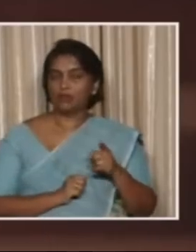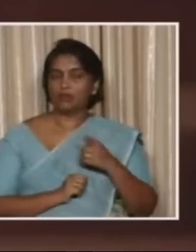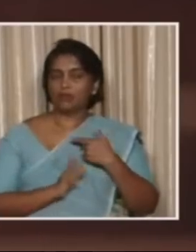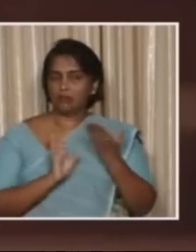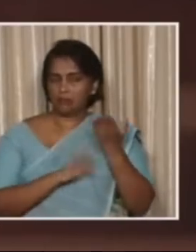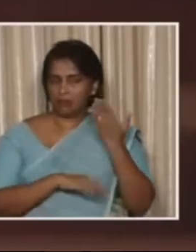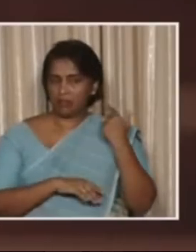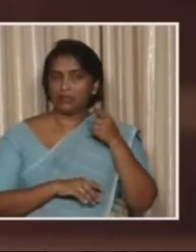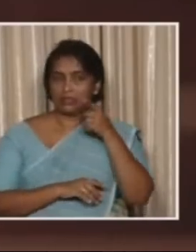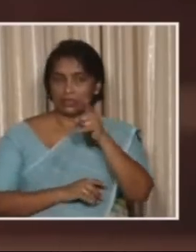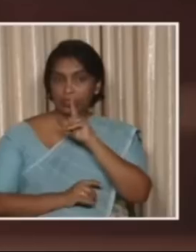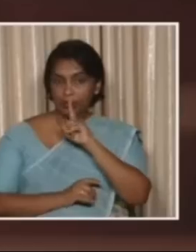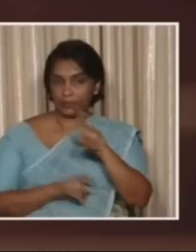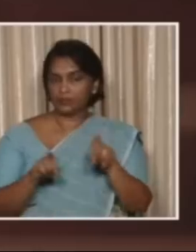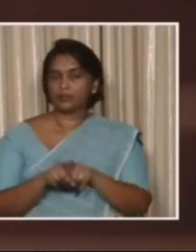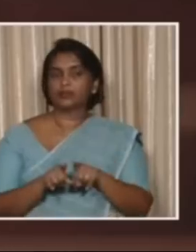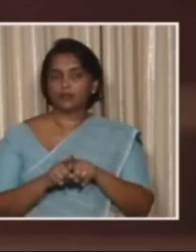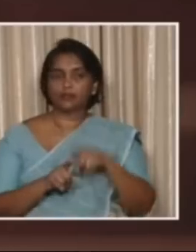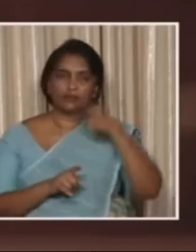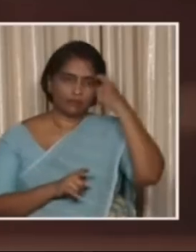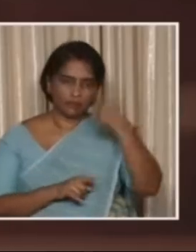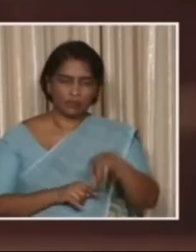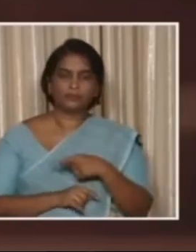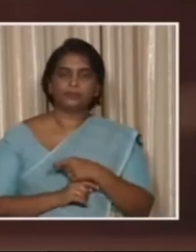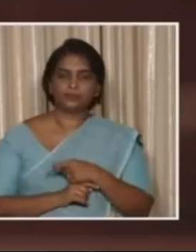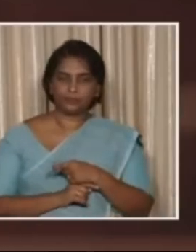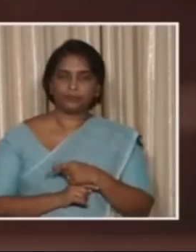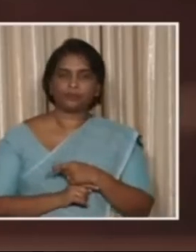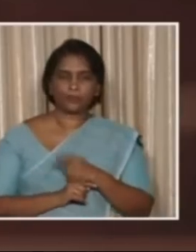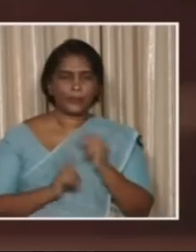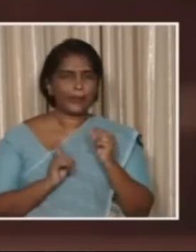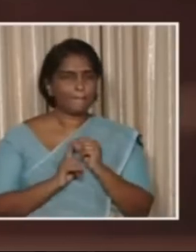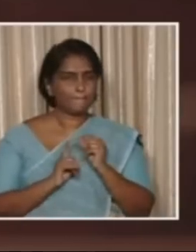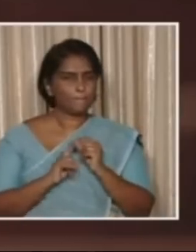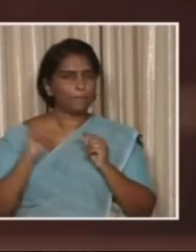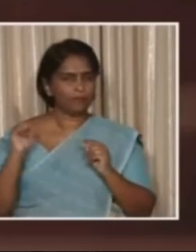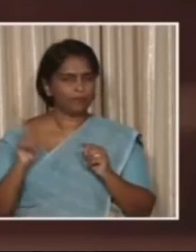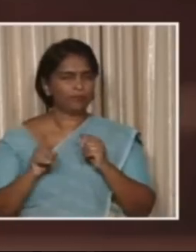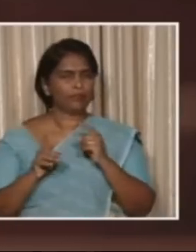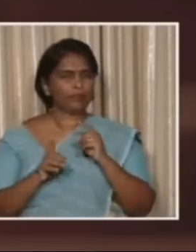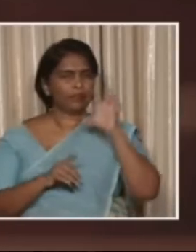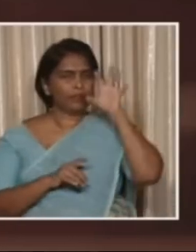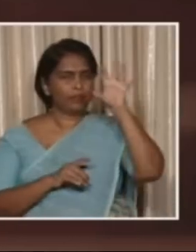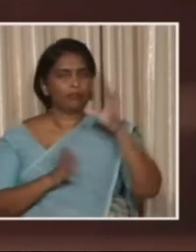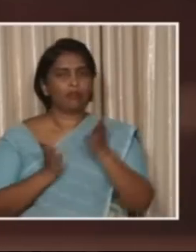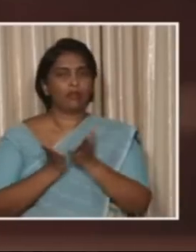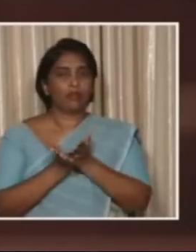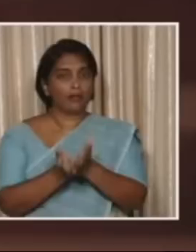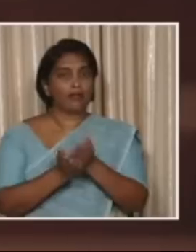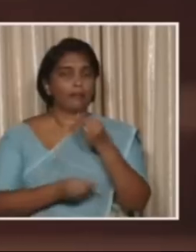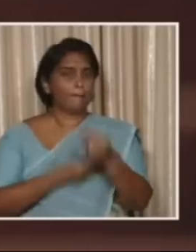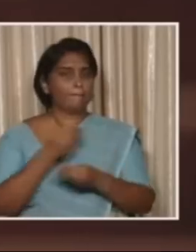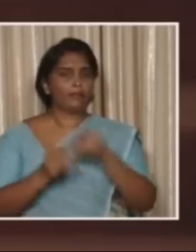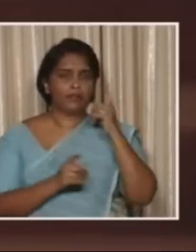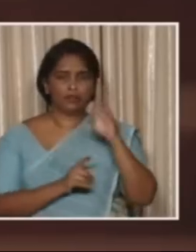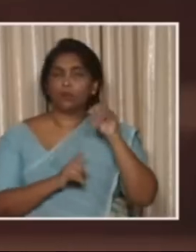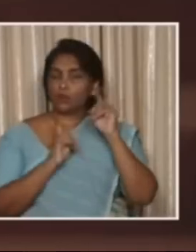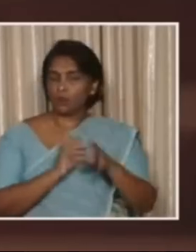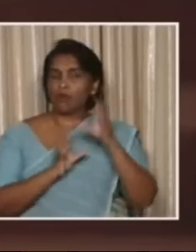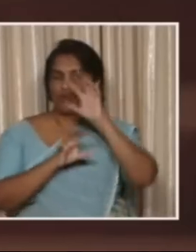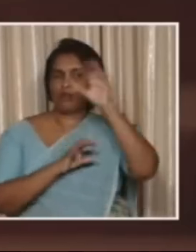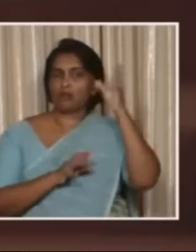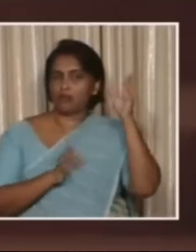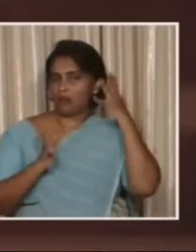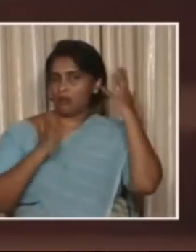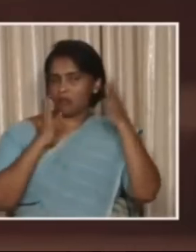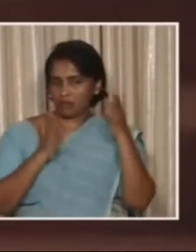அவர் மேலும் தெரிவிக்கையில், அனைவரும் ஒன்றாக இணைந்து செயற்படுவோம் என்று ஜனாதிபதி தொடர்ச்சியாக அழைப்பு விடுத்துக் கொண்டிருக்கிறார். ஆனால்